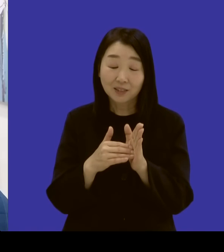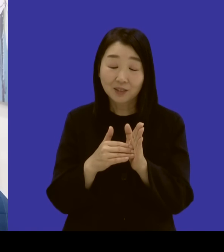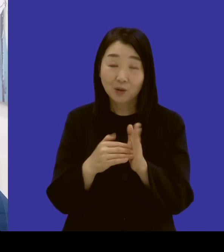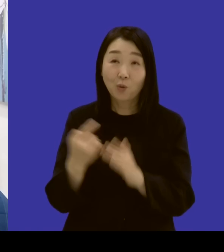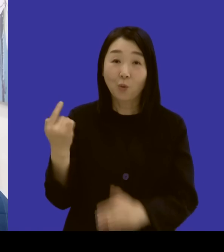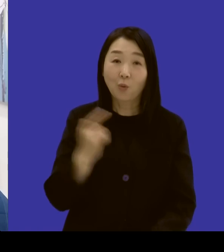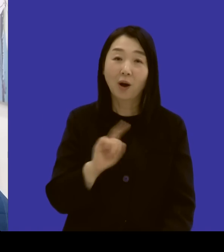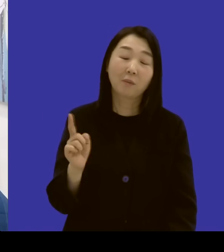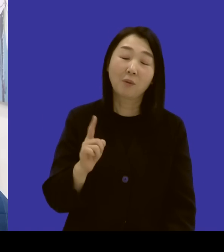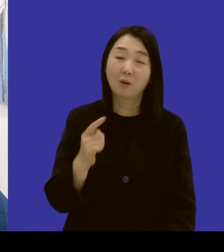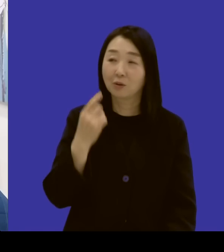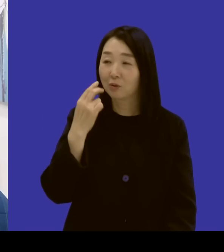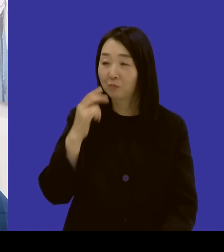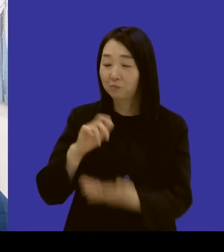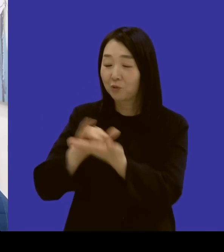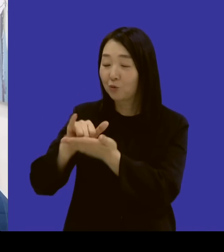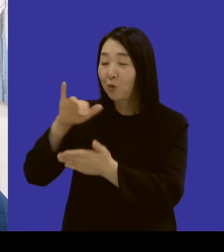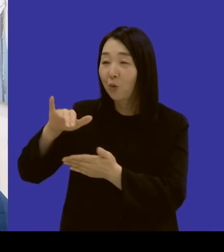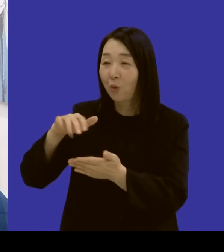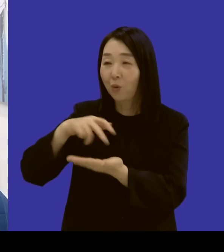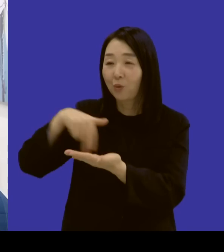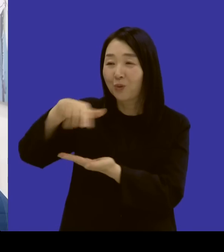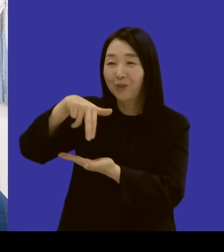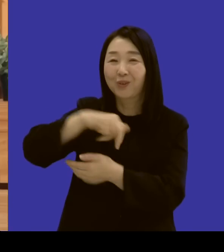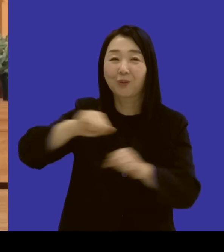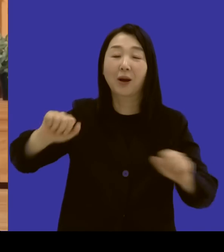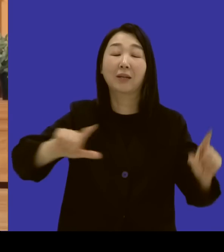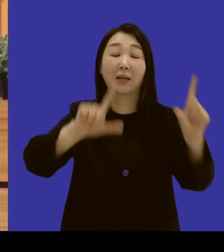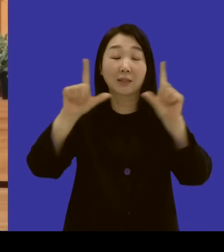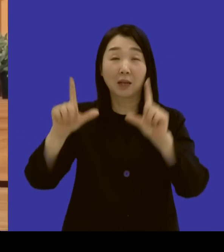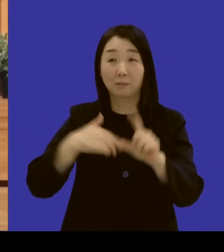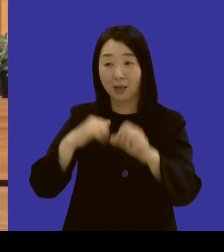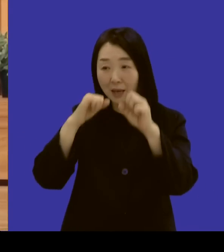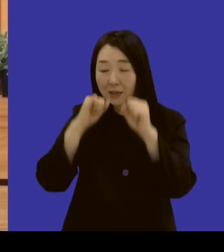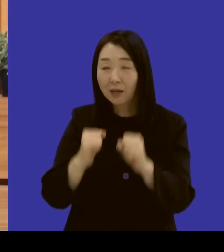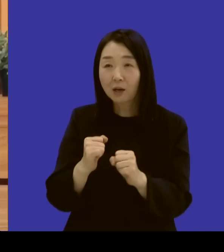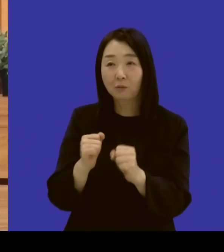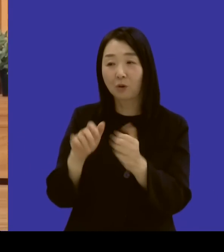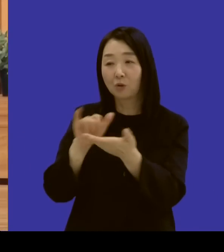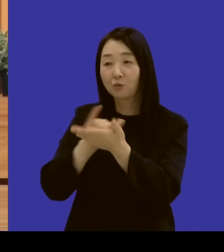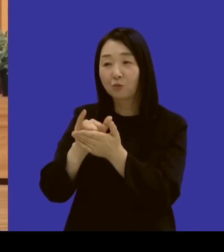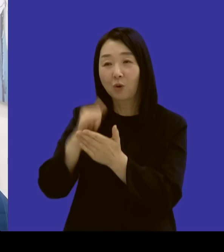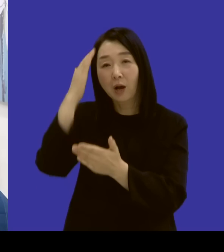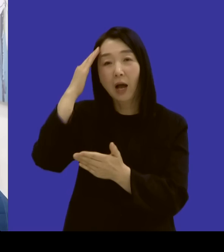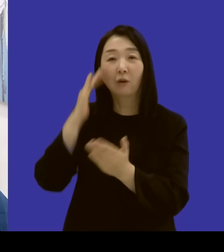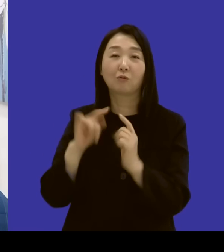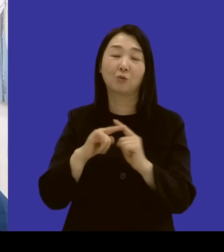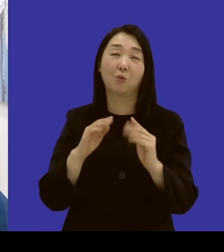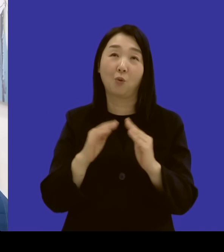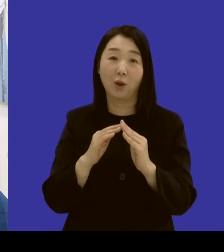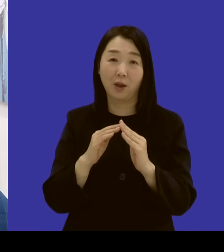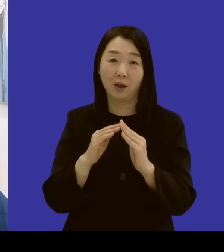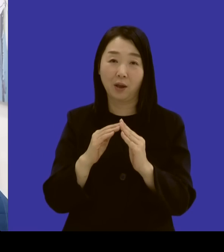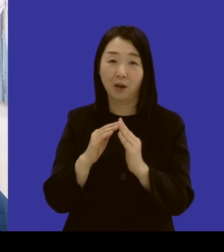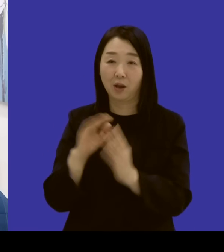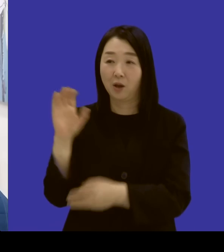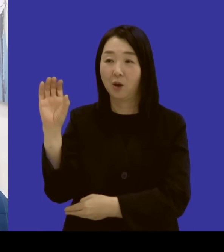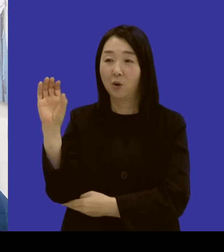광야의 삶이었다 그랬잖아요. 근데 저를 있게 한 거는 뉴욕 한인교회예요. 근데 그 컬럼비아 대학교 앞에